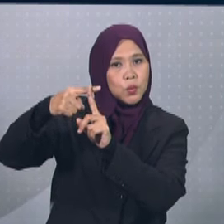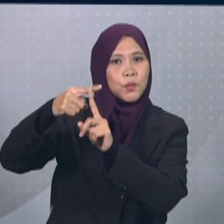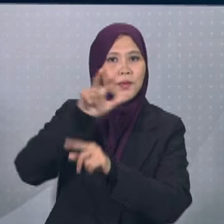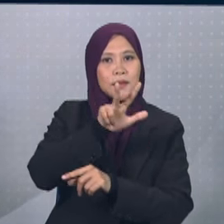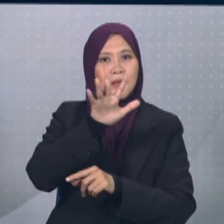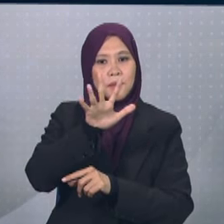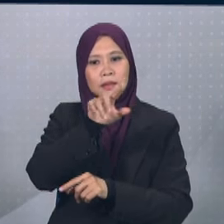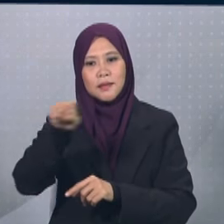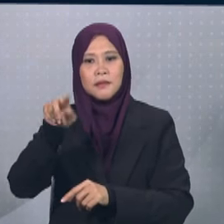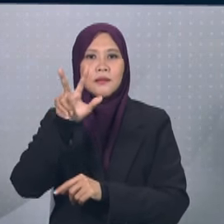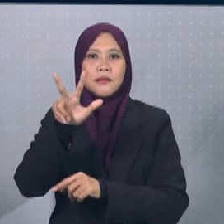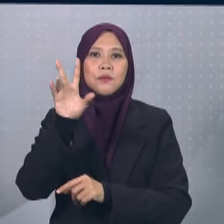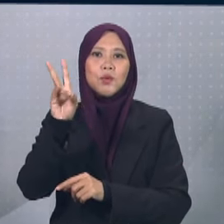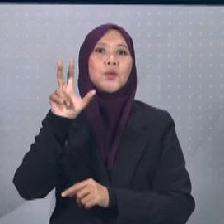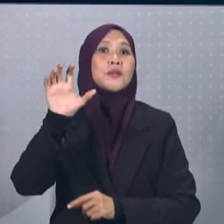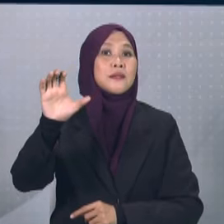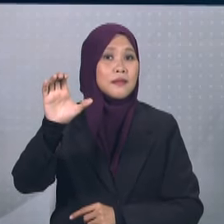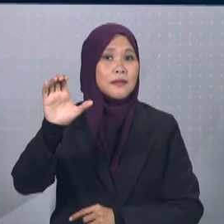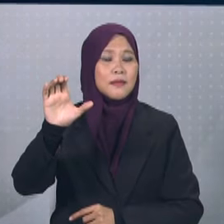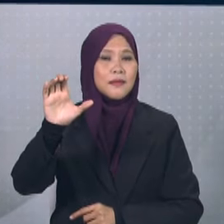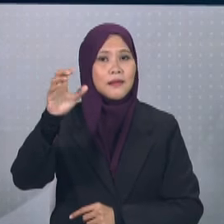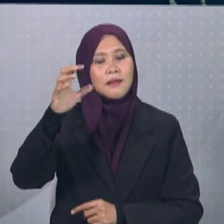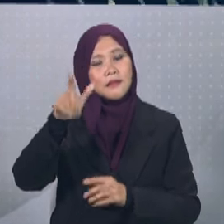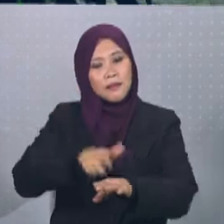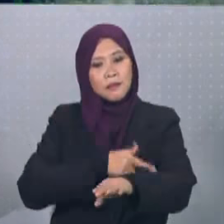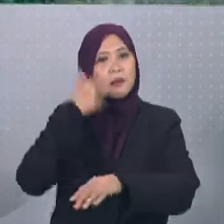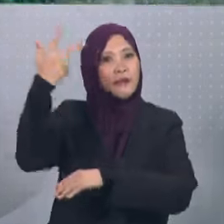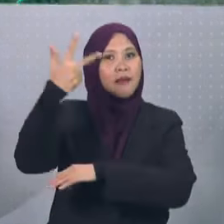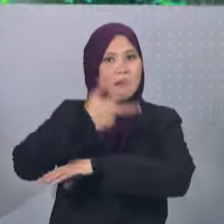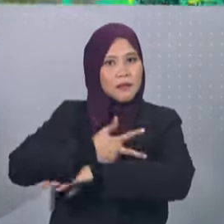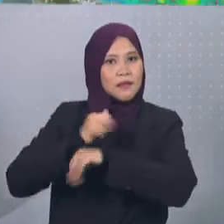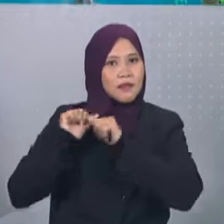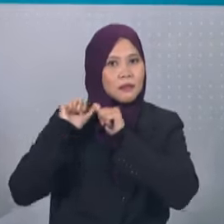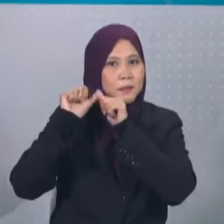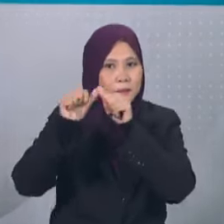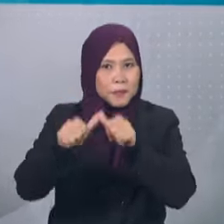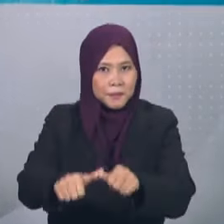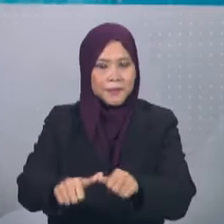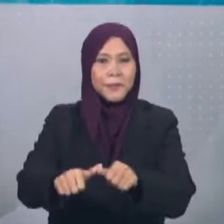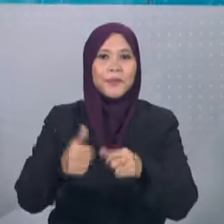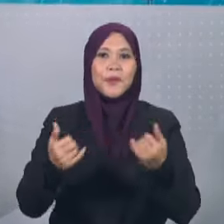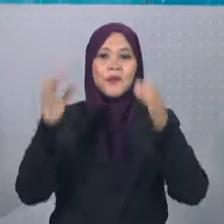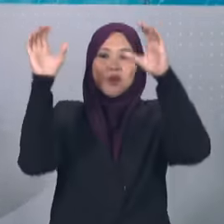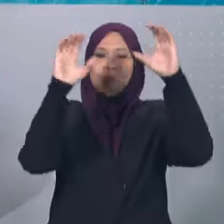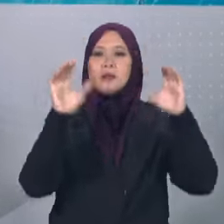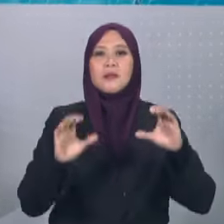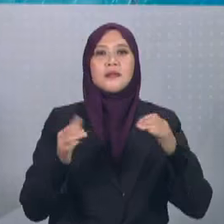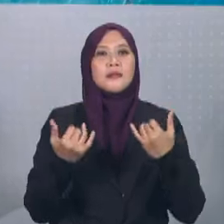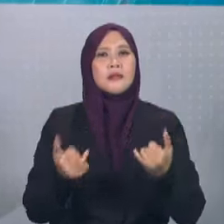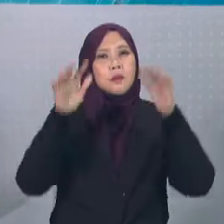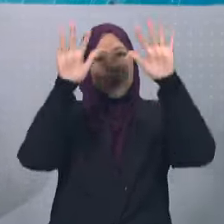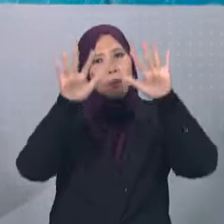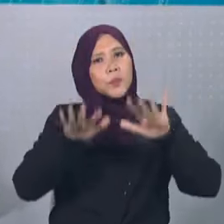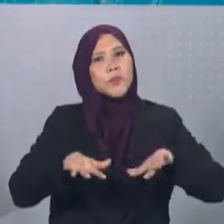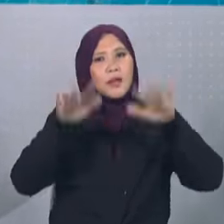35 sehingga 37 darjah Celsius selama 3 hari berturut-turut. Bagi keadaan cuaca semasa pula kelihatan hujan